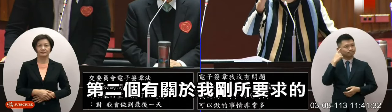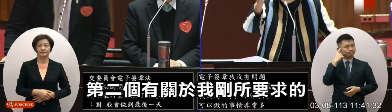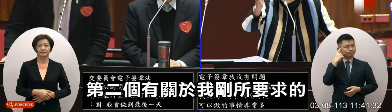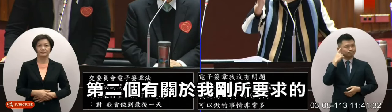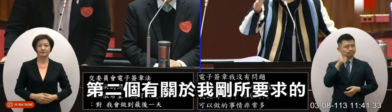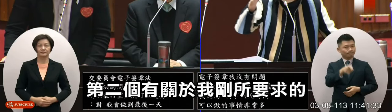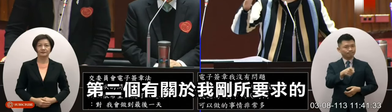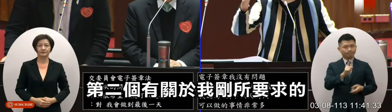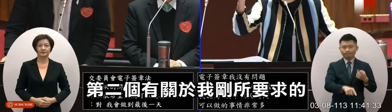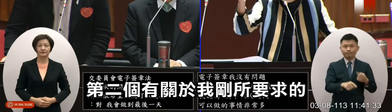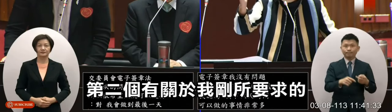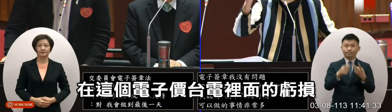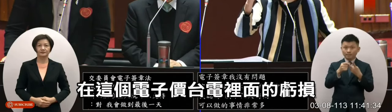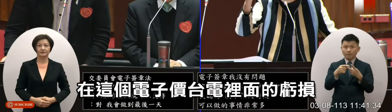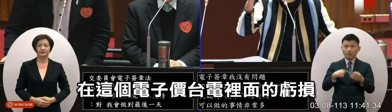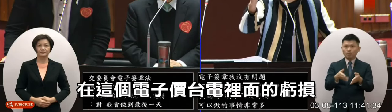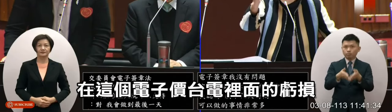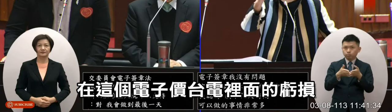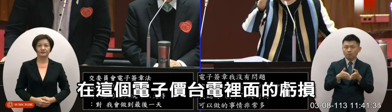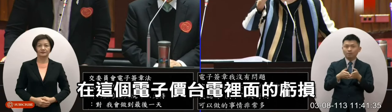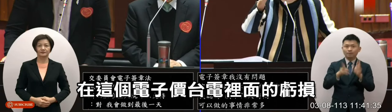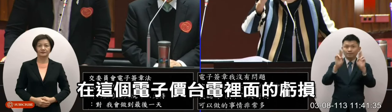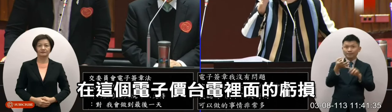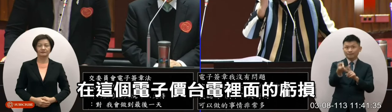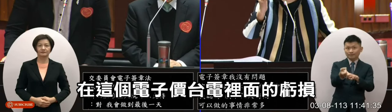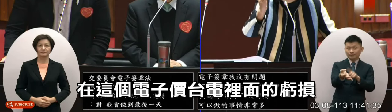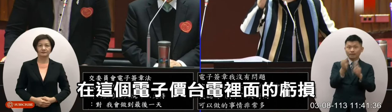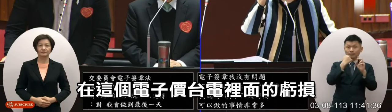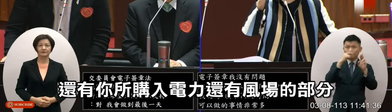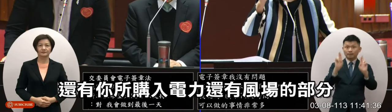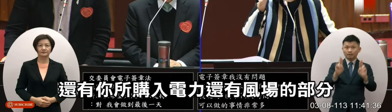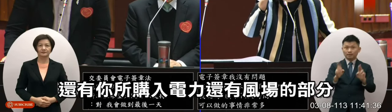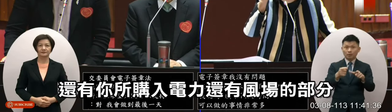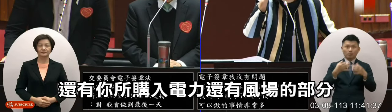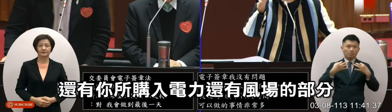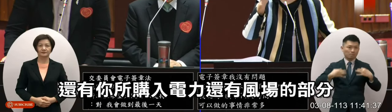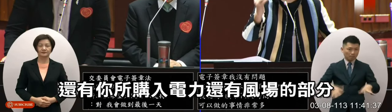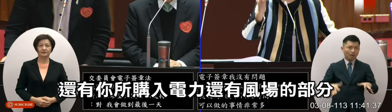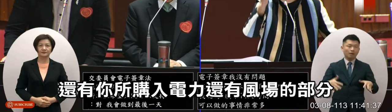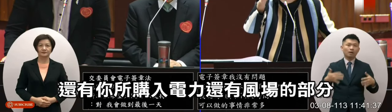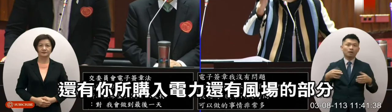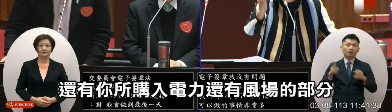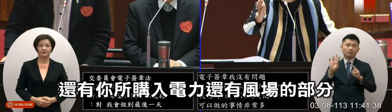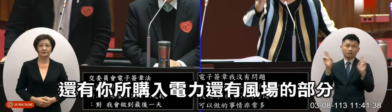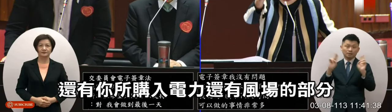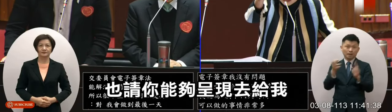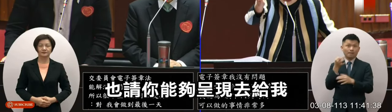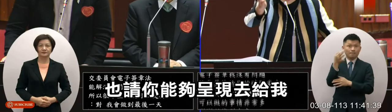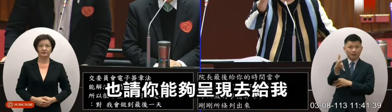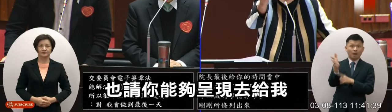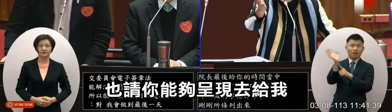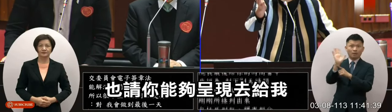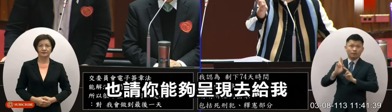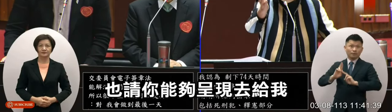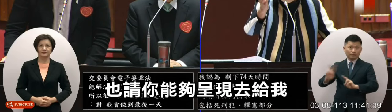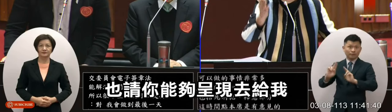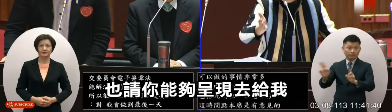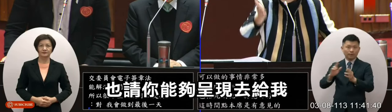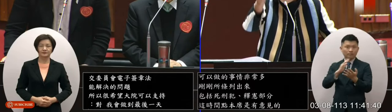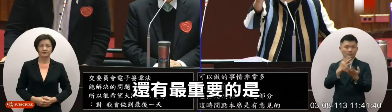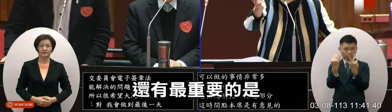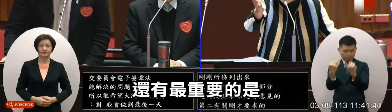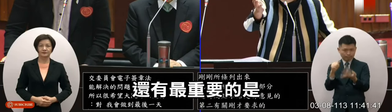个，有关于我刚刚所要求的，在这个电价台电里面的亏损，还有你所购入电力还有风场的部分，也请你能够呈现去